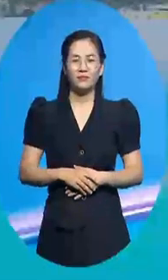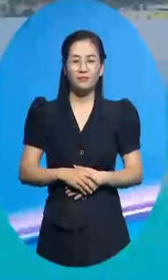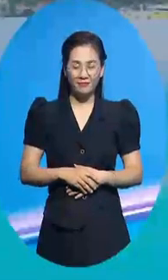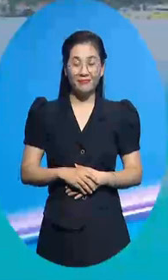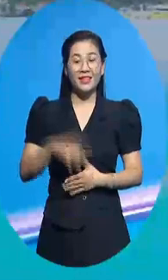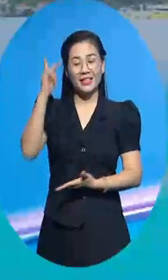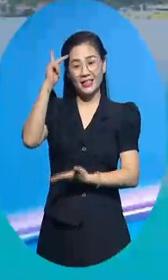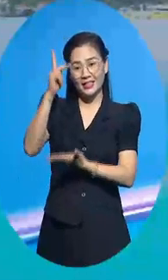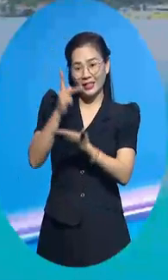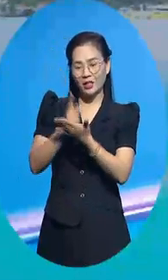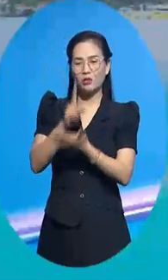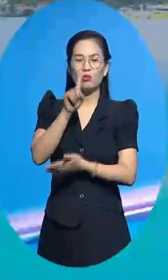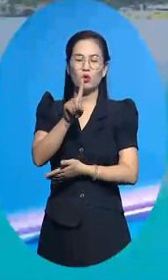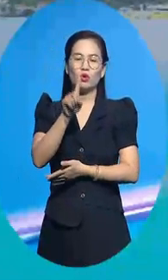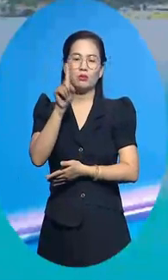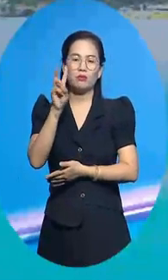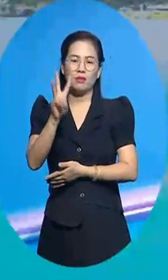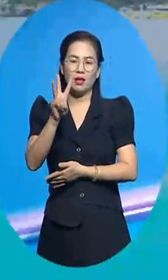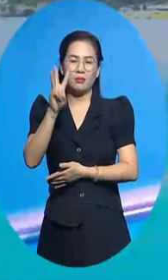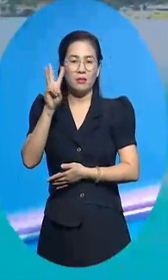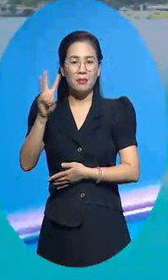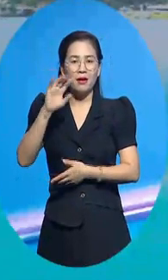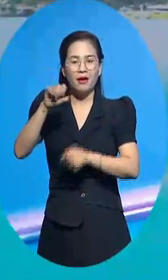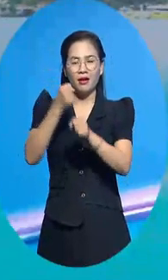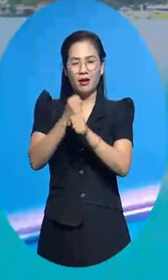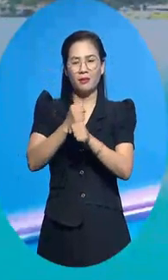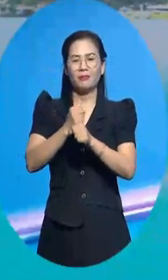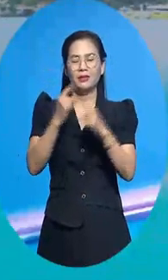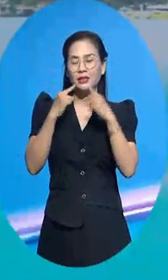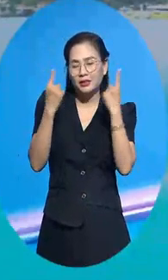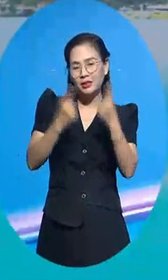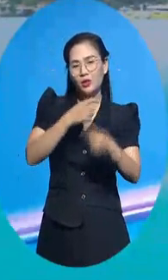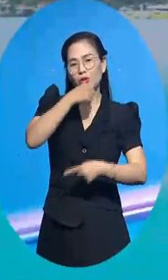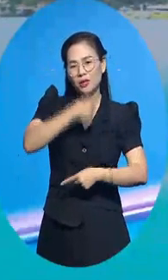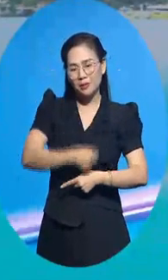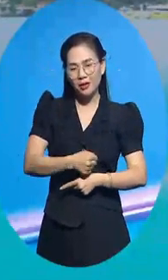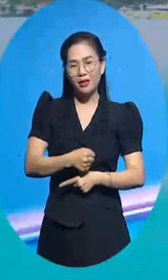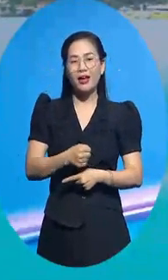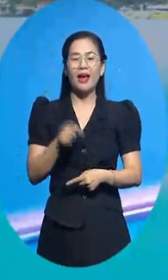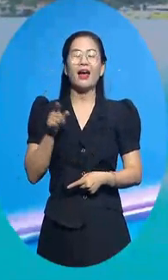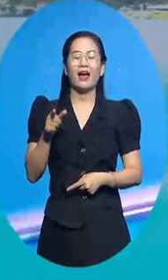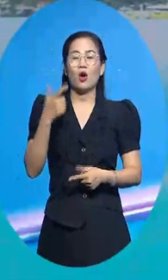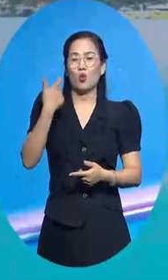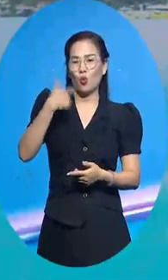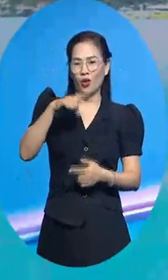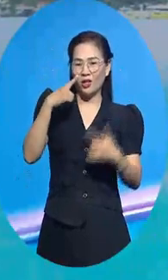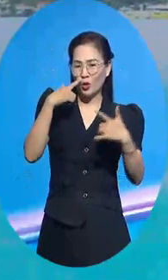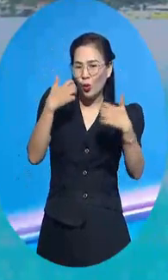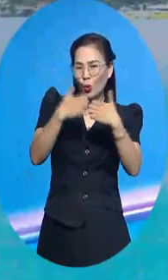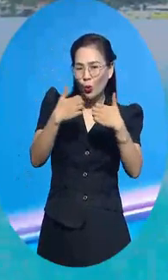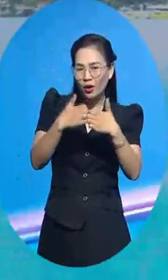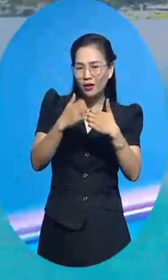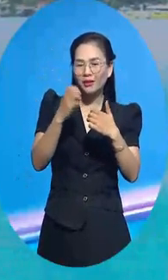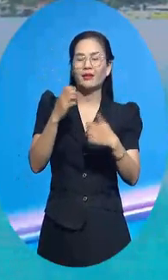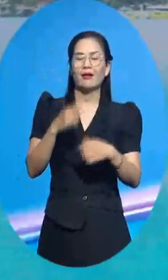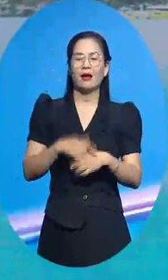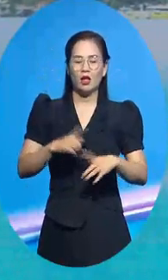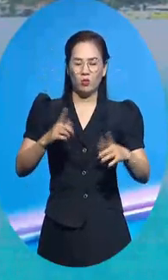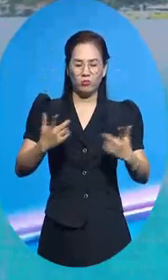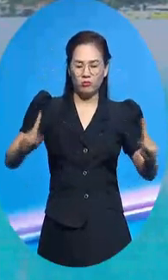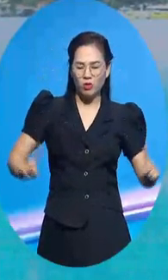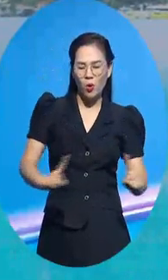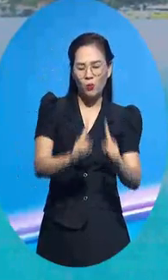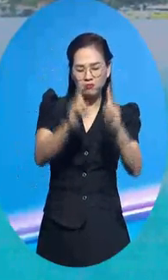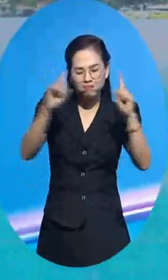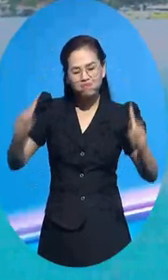Nhân kỷ niệm 133 năm ngày sinh Chủ tịch Hồ Chí Minh, sáng nay tại thành phố Thủ Đức, thành phố Hồ Chí Minh đã diễn ra lễ phát động Tết trồng cây đời